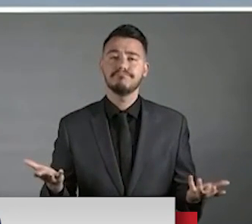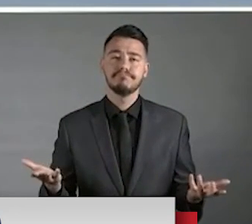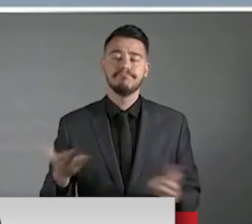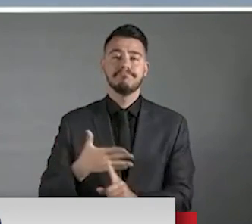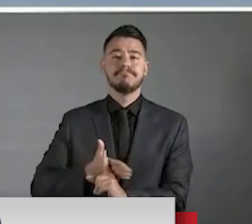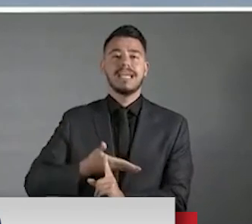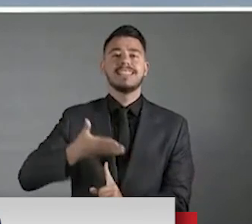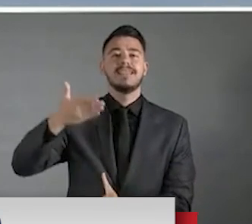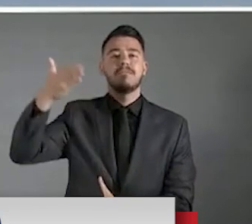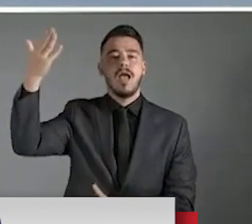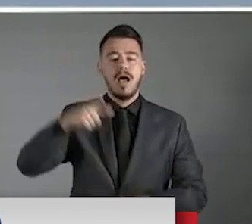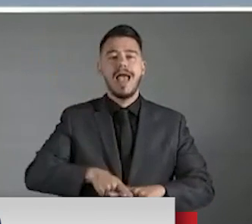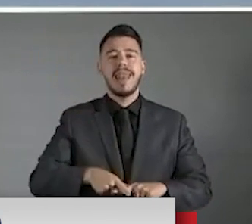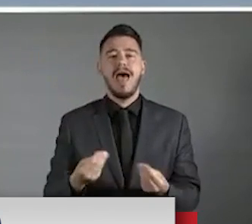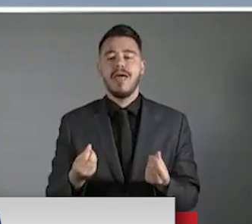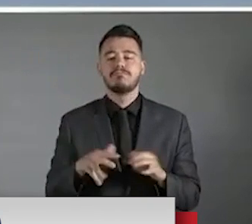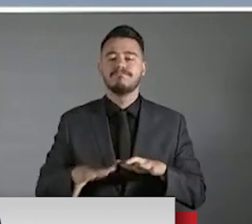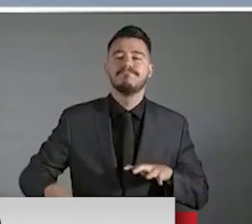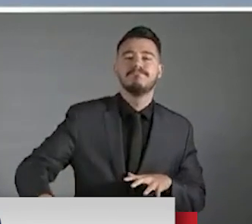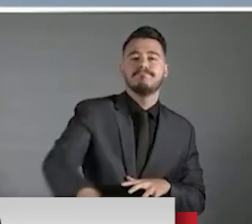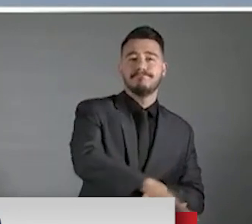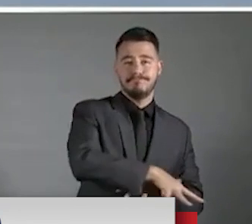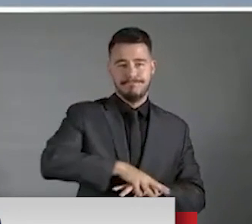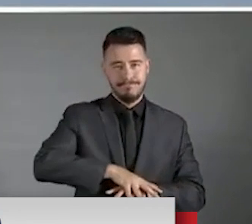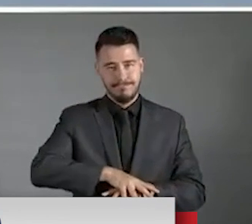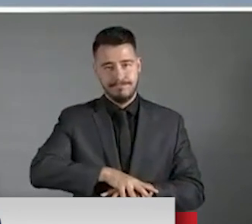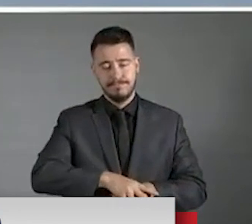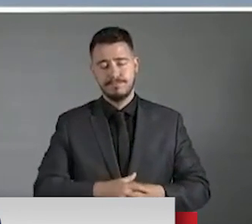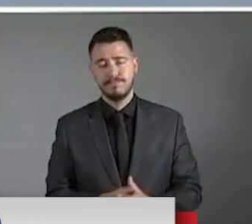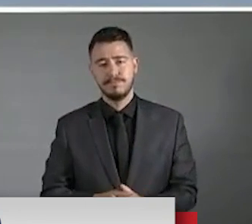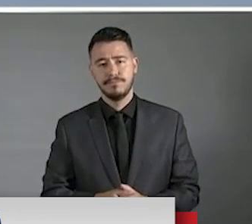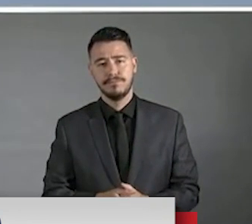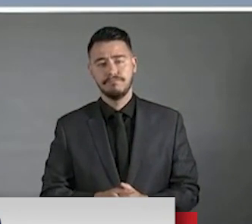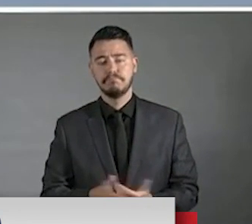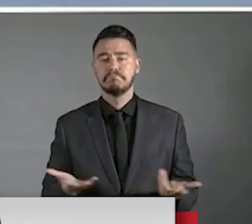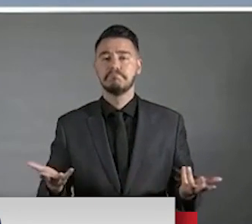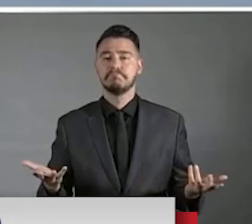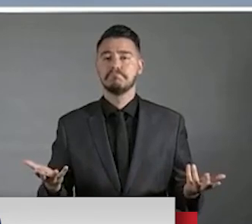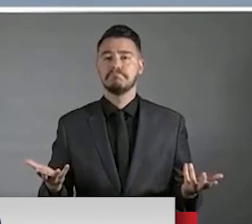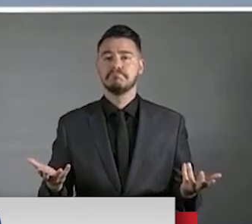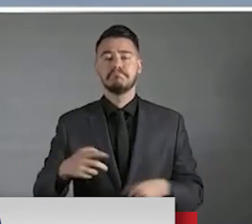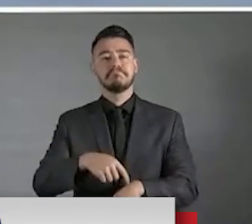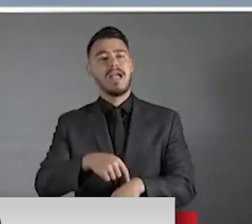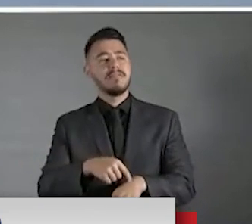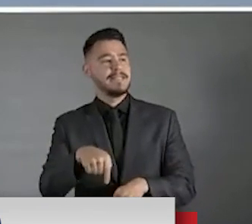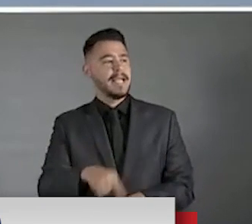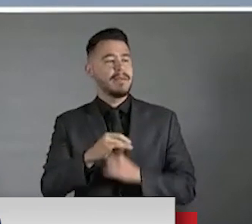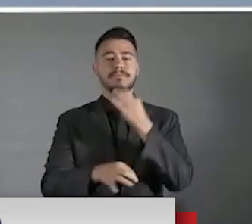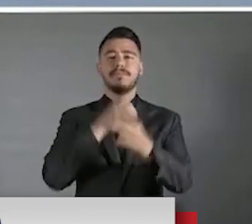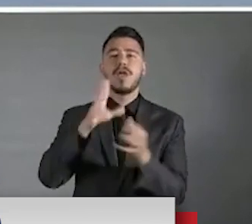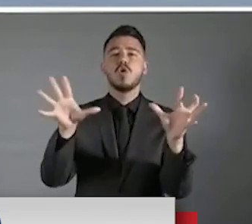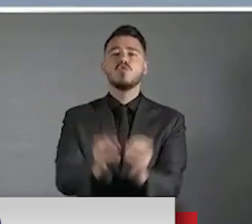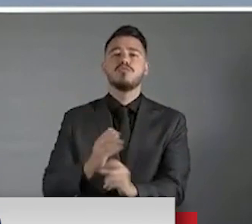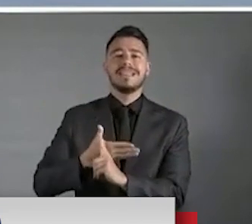λοιπόν του τι ακριβώς επιδιώκει ο Αντώνης Σαμαράς, έφτασαν διάφορες πληροφορίες στο Μέγαρο Μαξίμου, μαζί με προτάσεις για να προλάβουν μια ενδεχόμενη